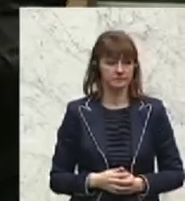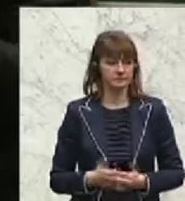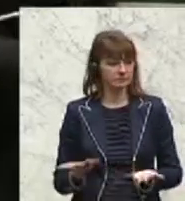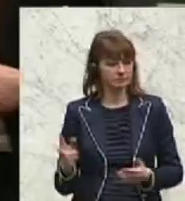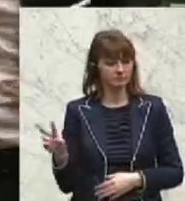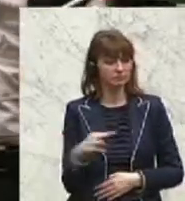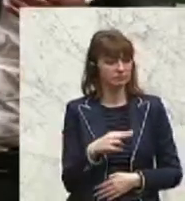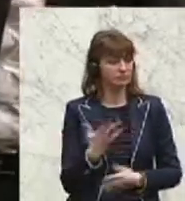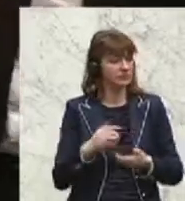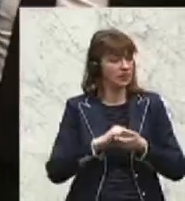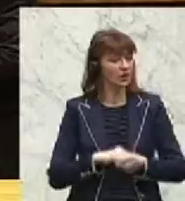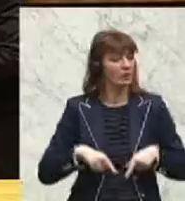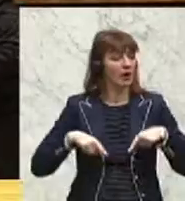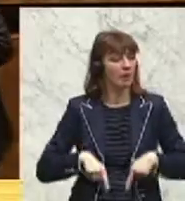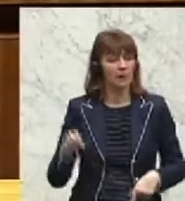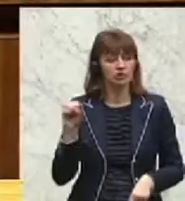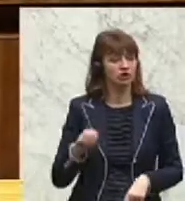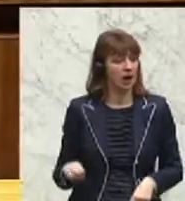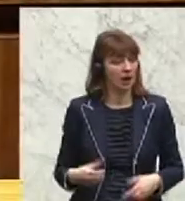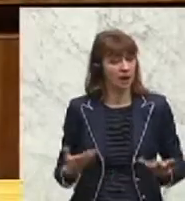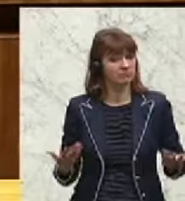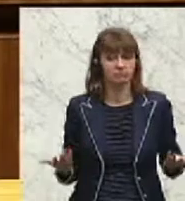Herr Clubobmann Strache, es ist